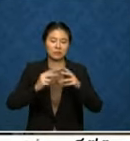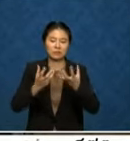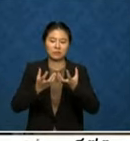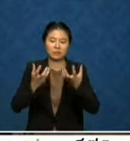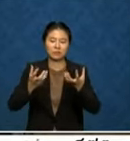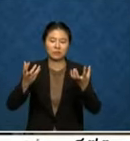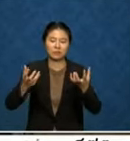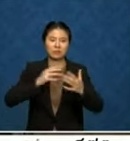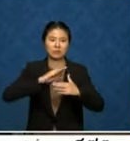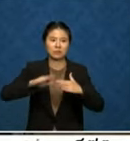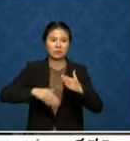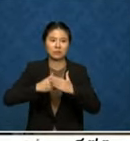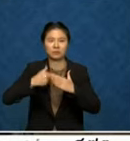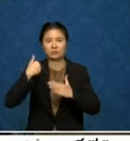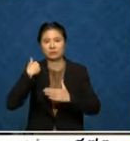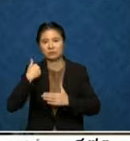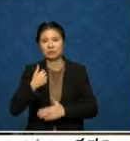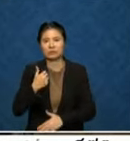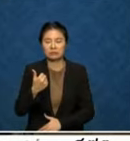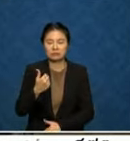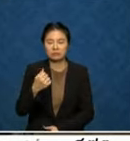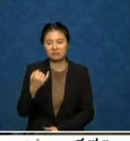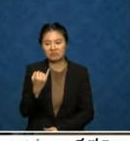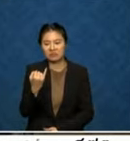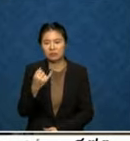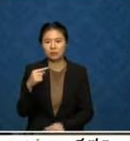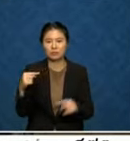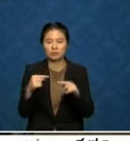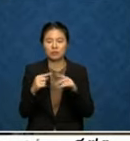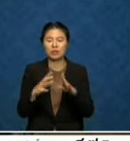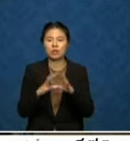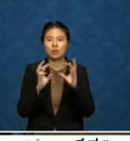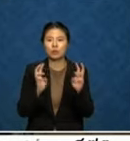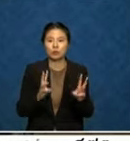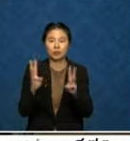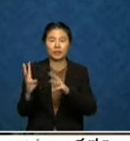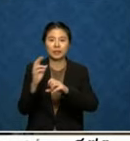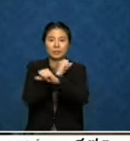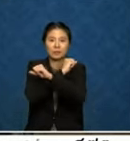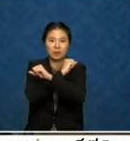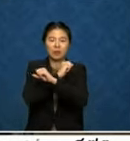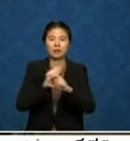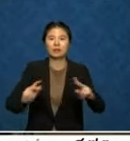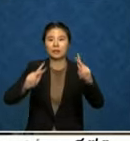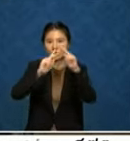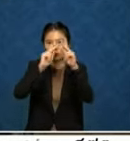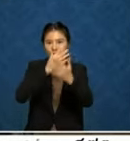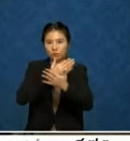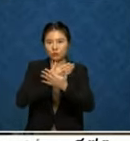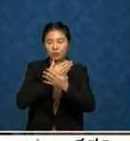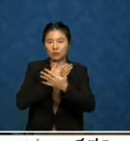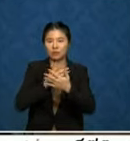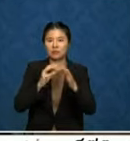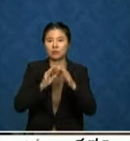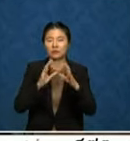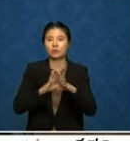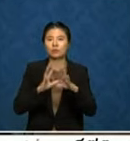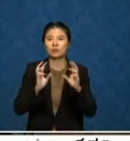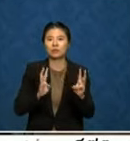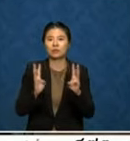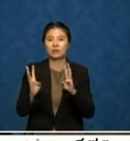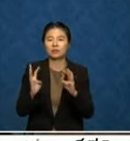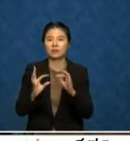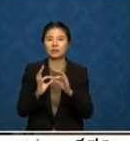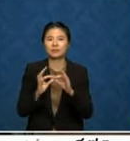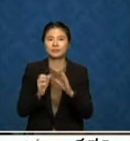ออนไลน์ทั้งหมดและก็ยังมีมาตรการป้องกันโดยการให้กระทรวงการคลังค่ะเข้าไปกำกับมาตรการป้องกันไม่ให้เ